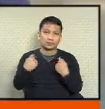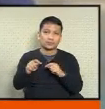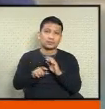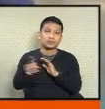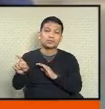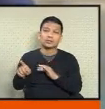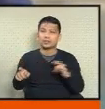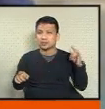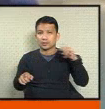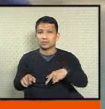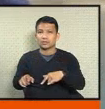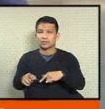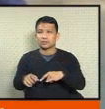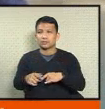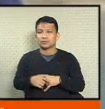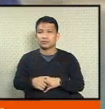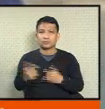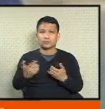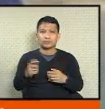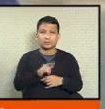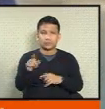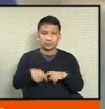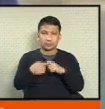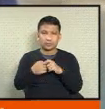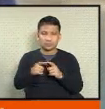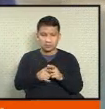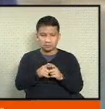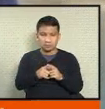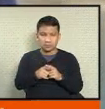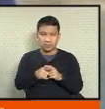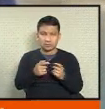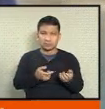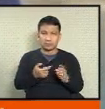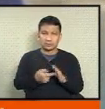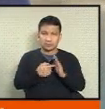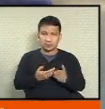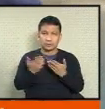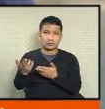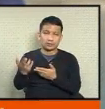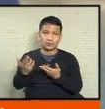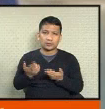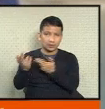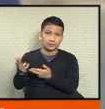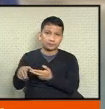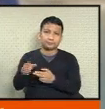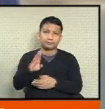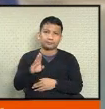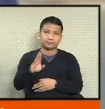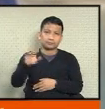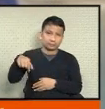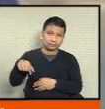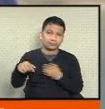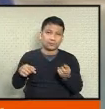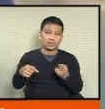nilang mag-circumvent doon sa travel ban. At bukod dito ay nirekomenda rin sila at nirefer sila sa Bureau of Quarantine.